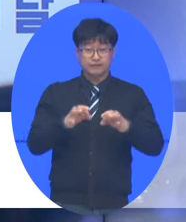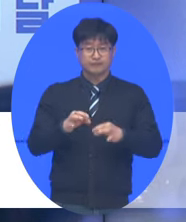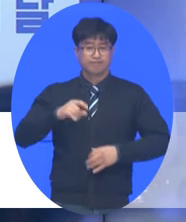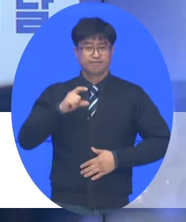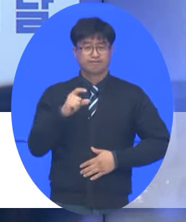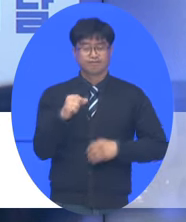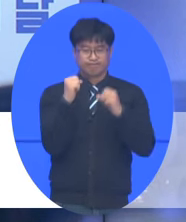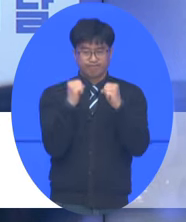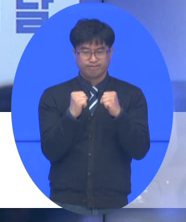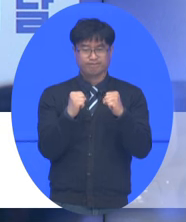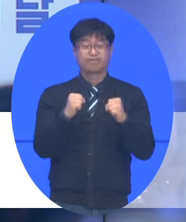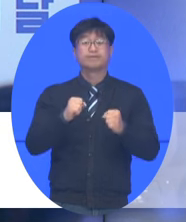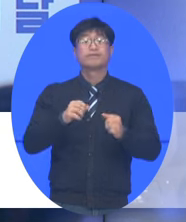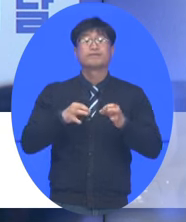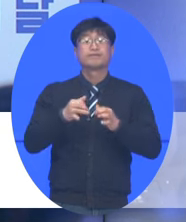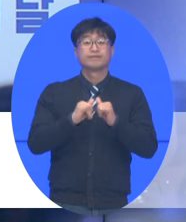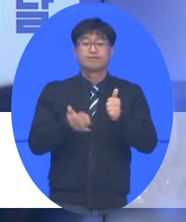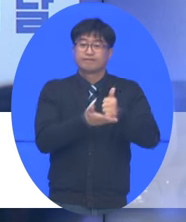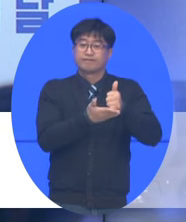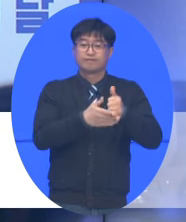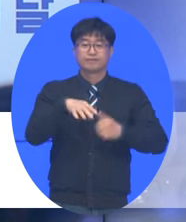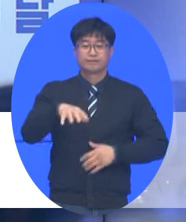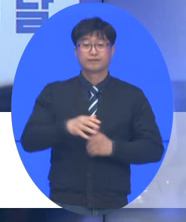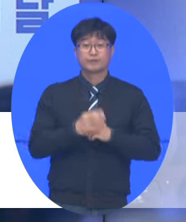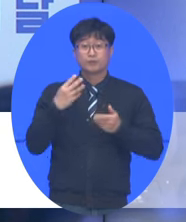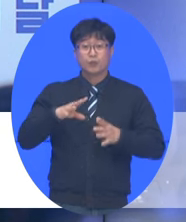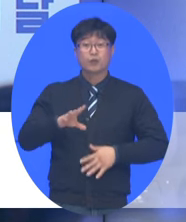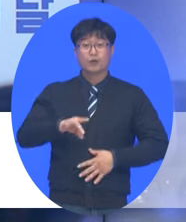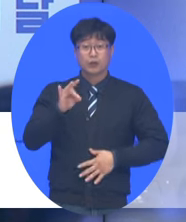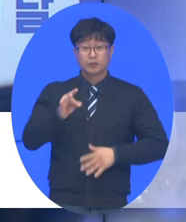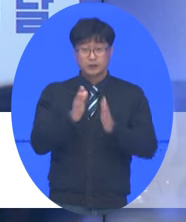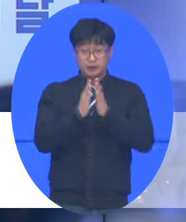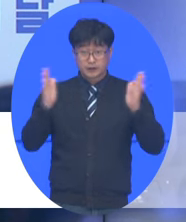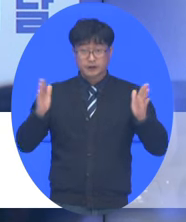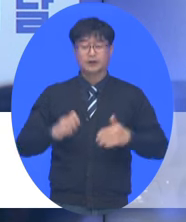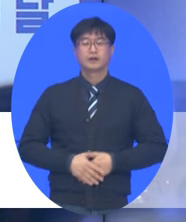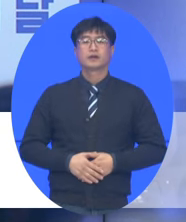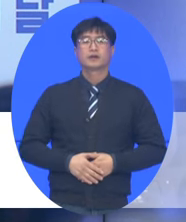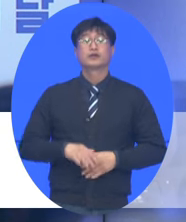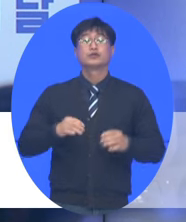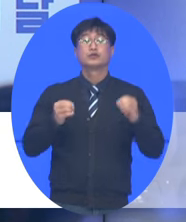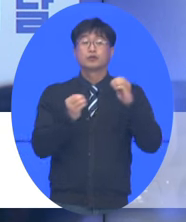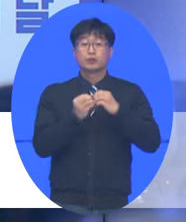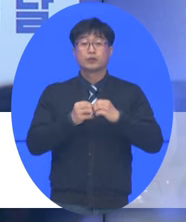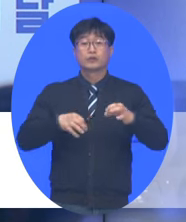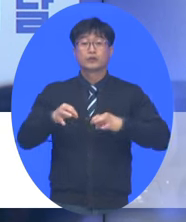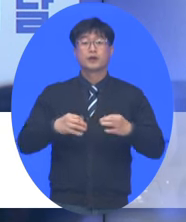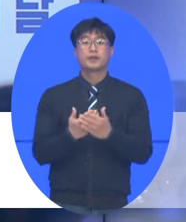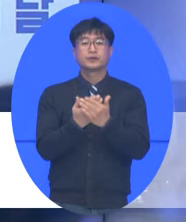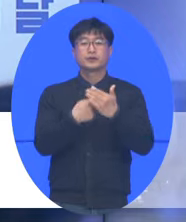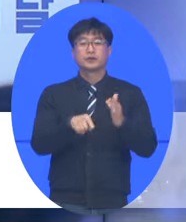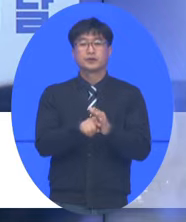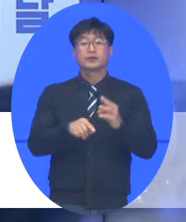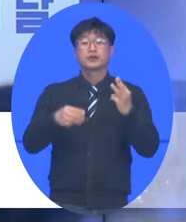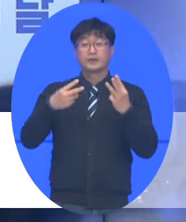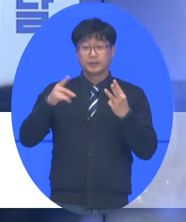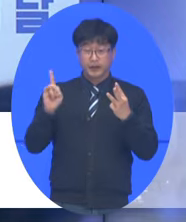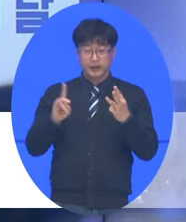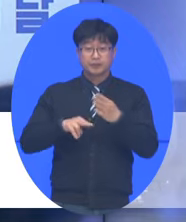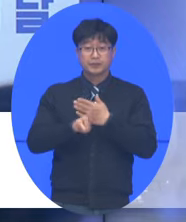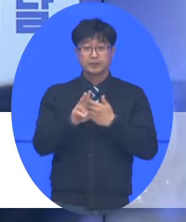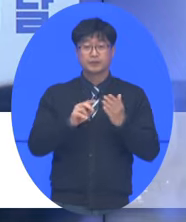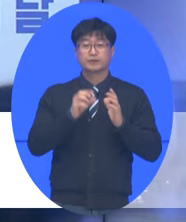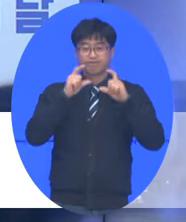상인들을 격려하는 자리였습니다. 경기도가 올해 처음으로 마련한 날인데요. 전통시장 활성화를 위한 3대 비전도